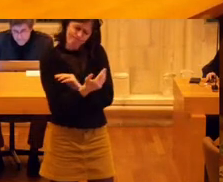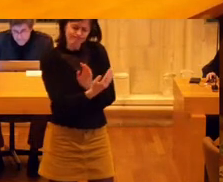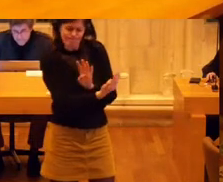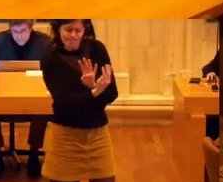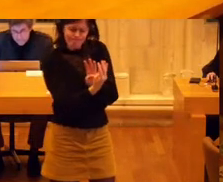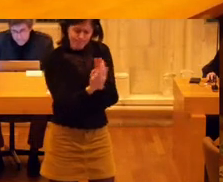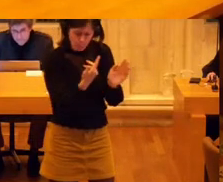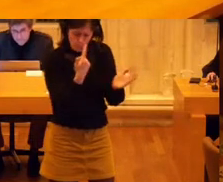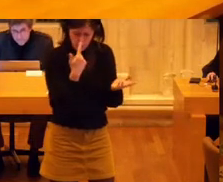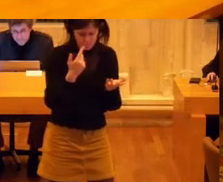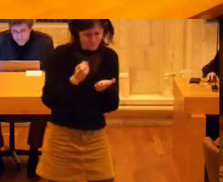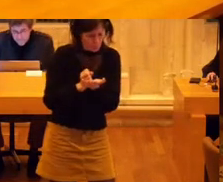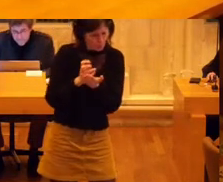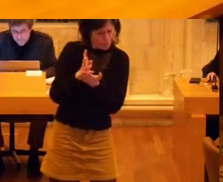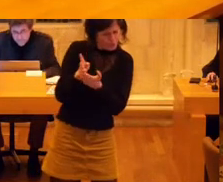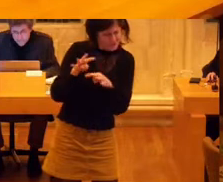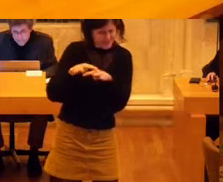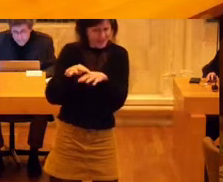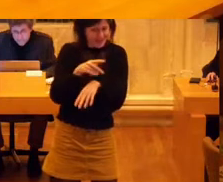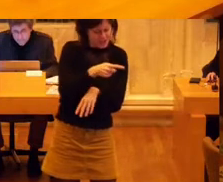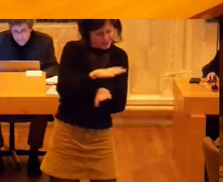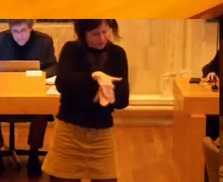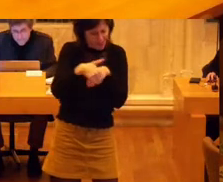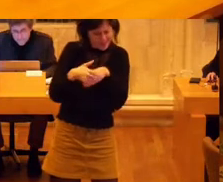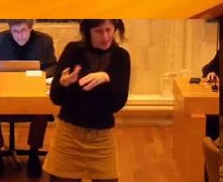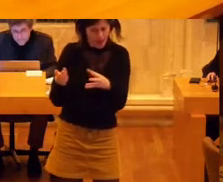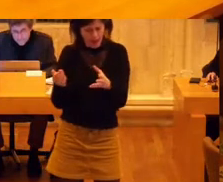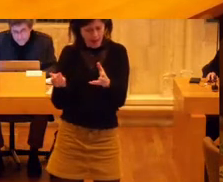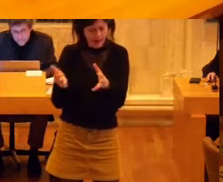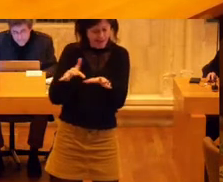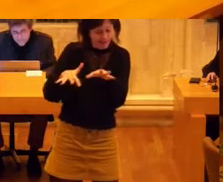des projets de quartier ? Donc voilà,